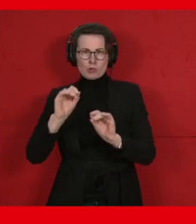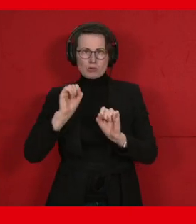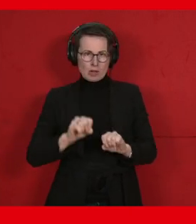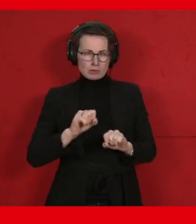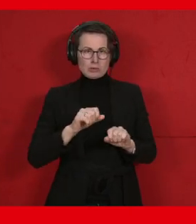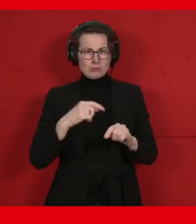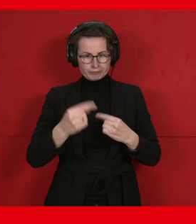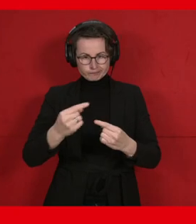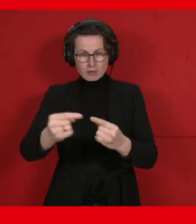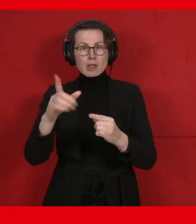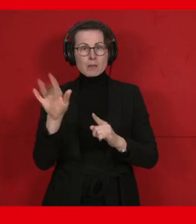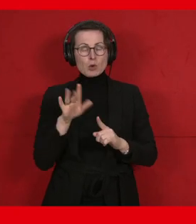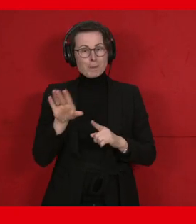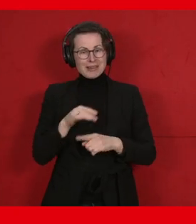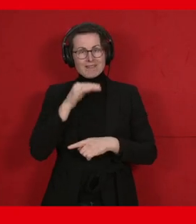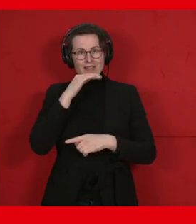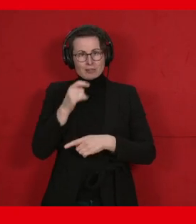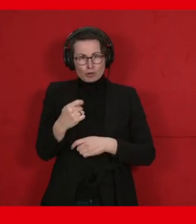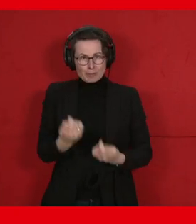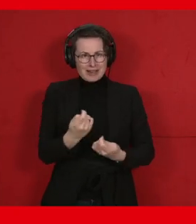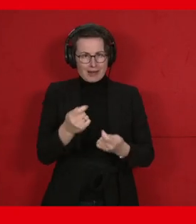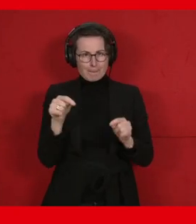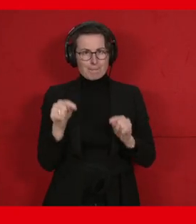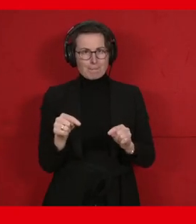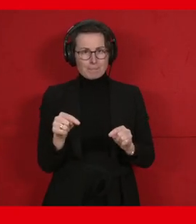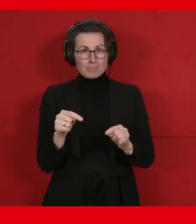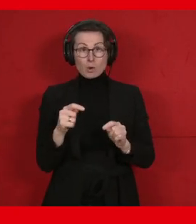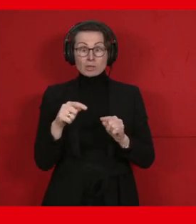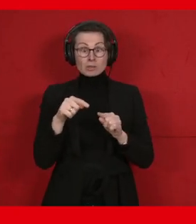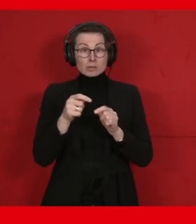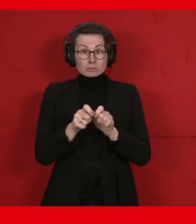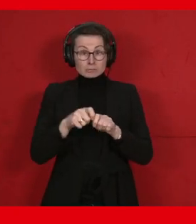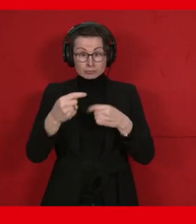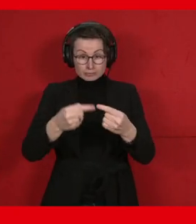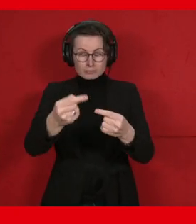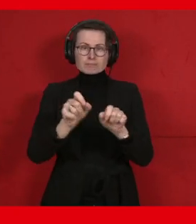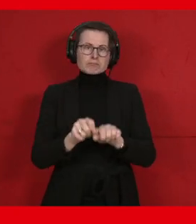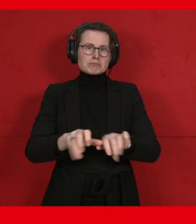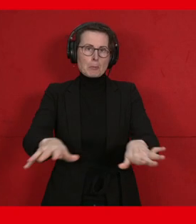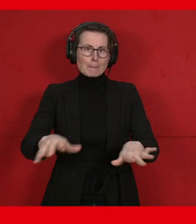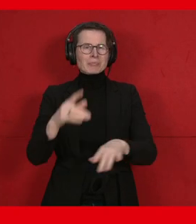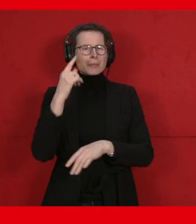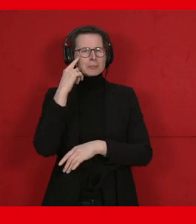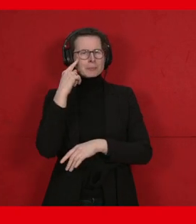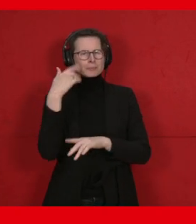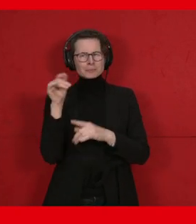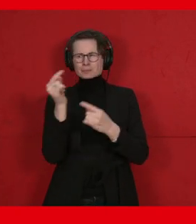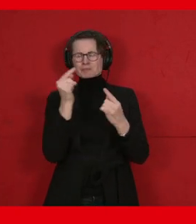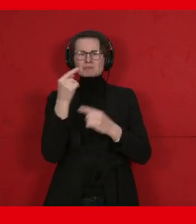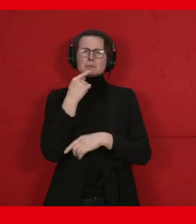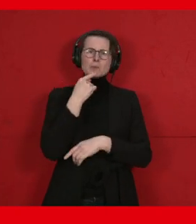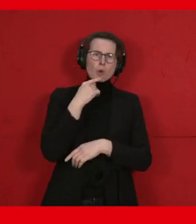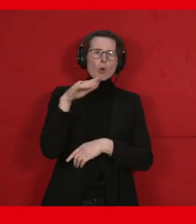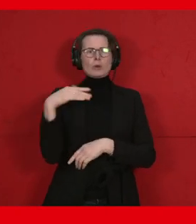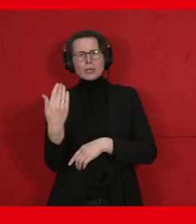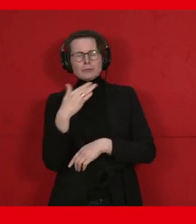mit Wasserstoff betrieben werden. Und da gibt es natürlich Vielfältiges. Es ist eher so, dass die Debatte gerade in die Richtung geht, es gibt ja vieles, was man